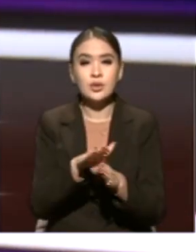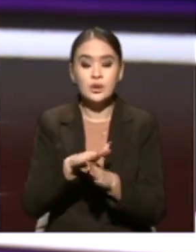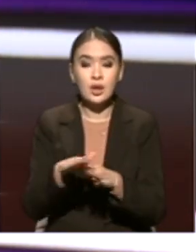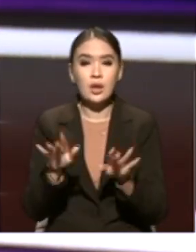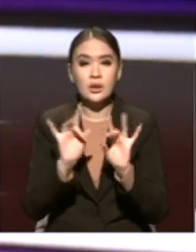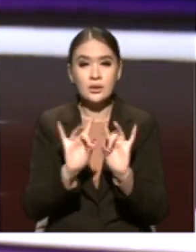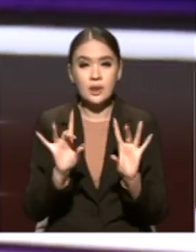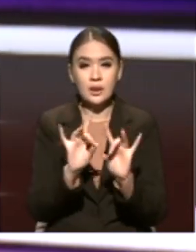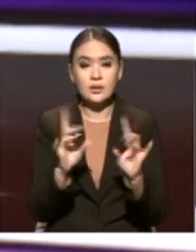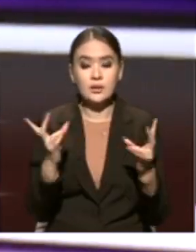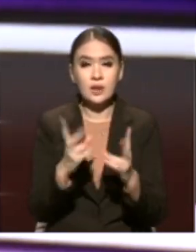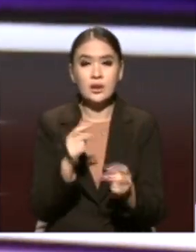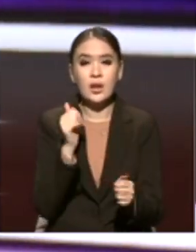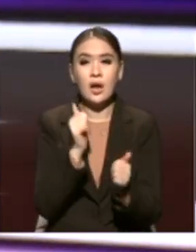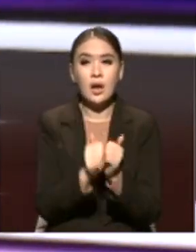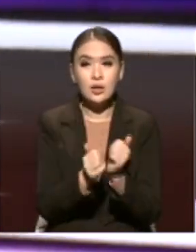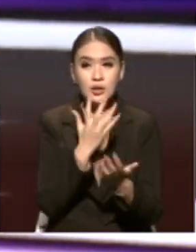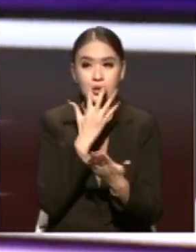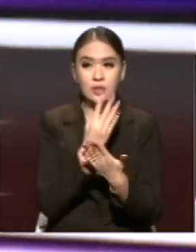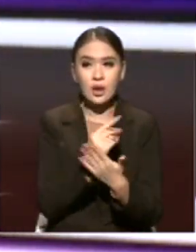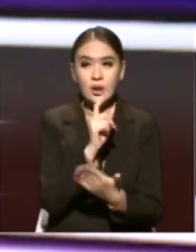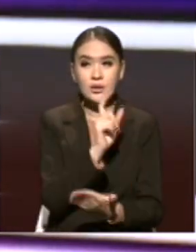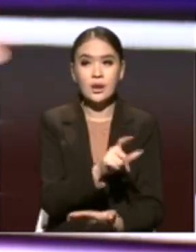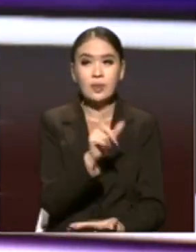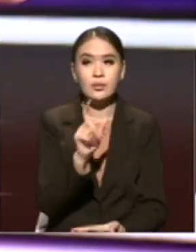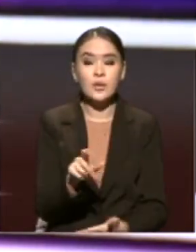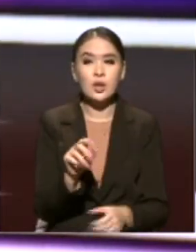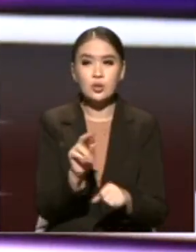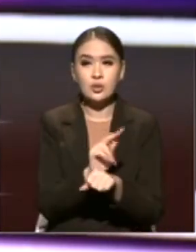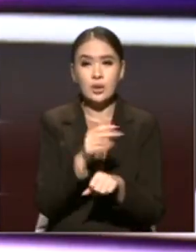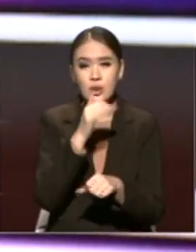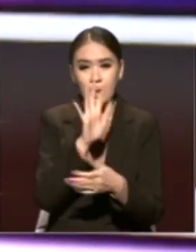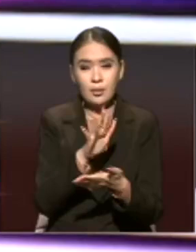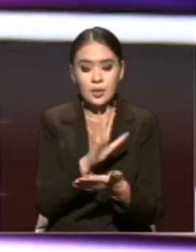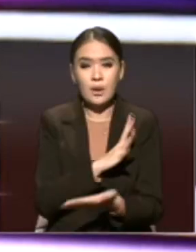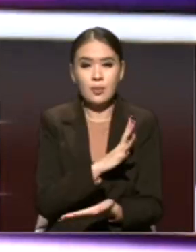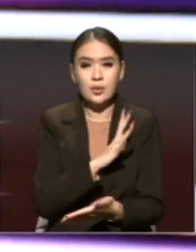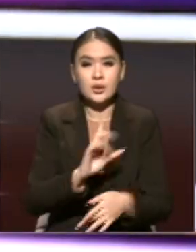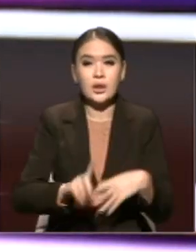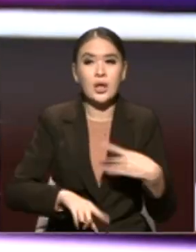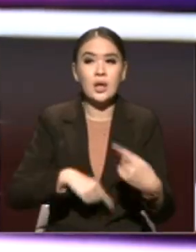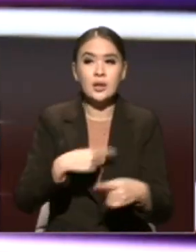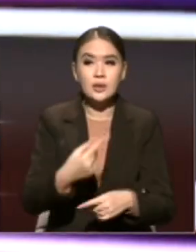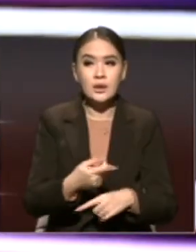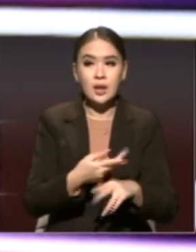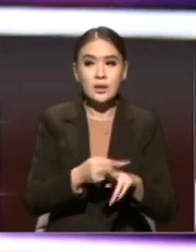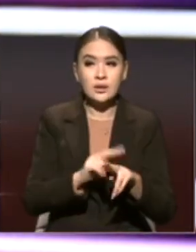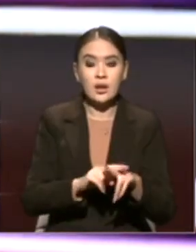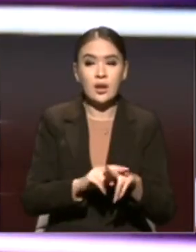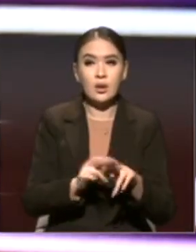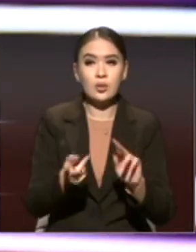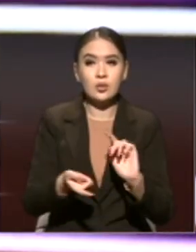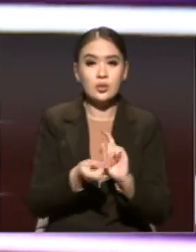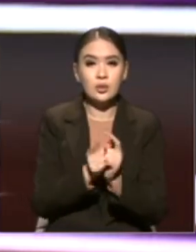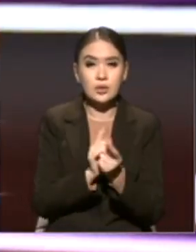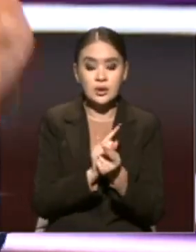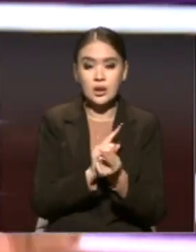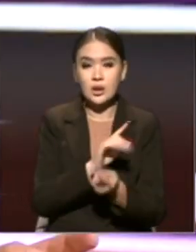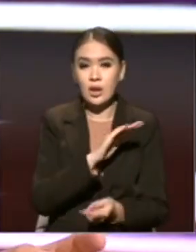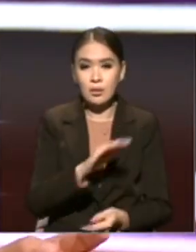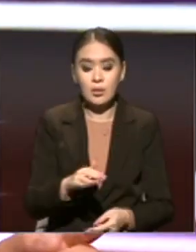енгізсе жаңағы. Әркім сіз айтып отырсыз, жарайды жөндей алмайды. Бір ай қойылды, бағасы келесі айда оны өзгерте алмайды деп отырсыз. Бірақ сол бағаны